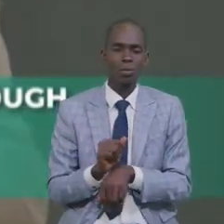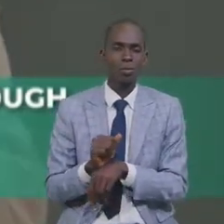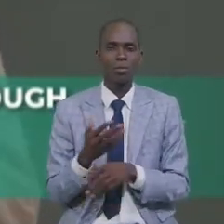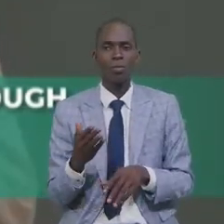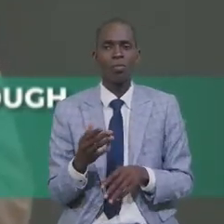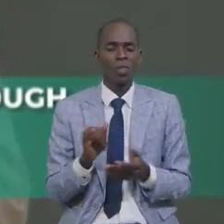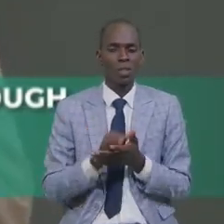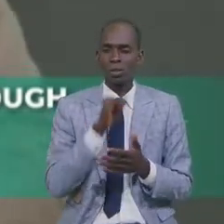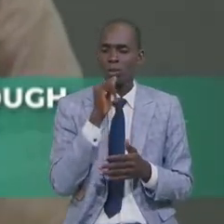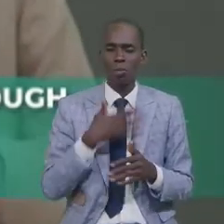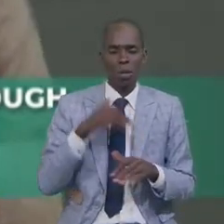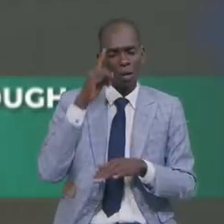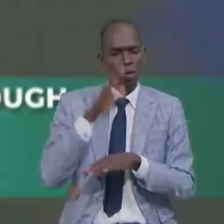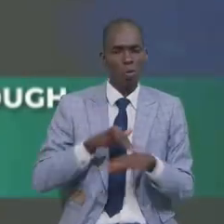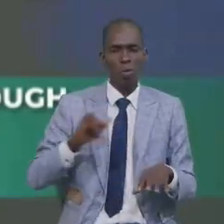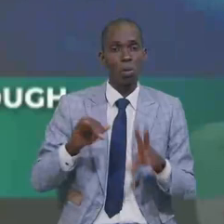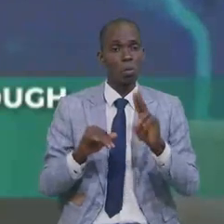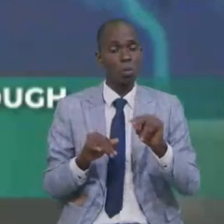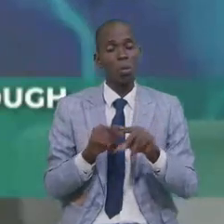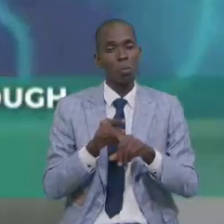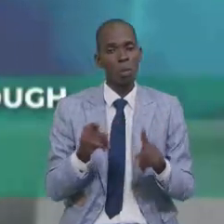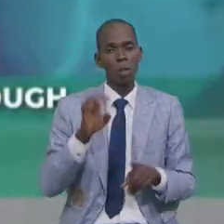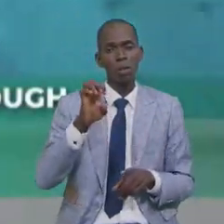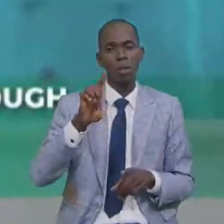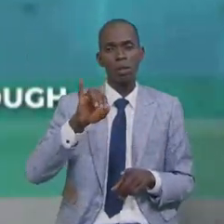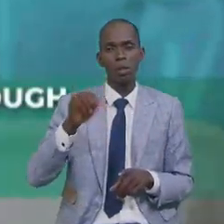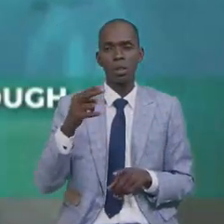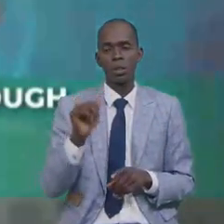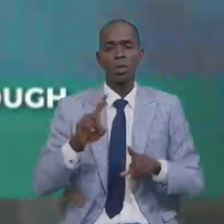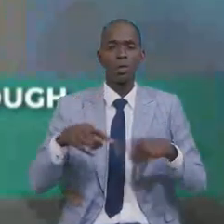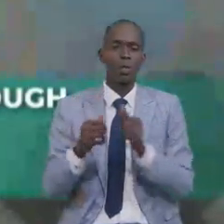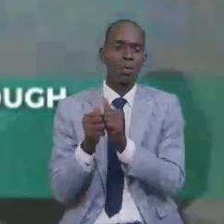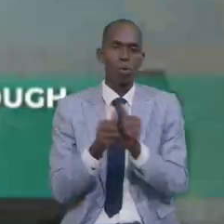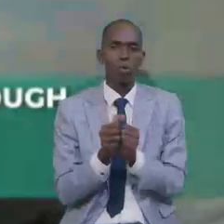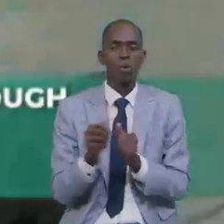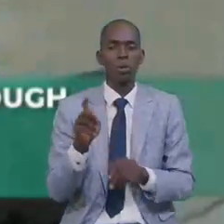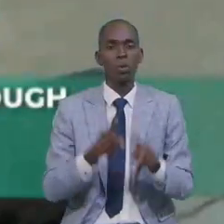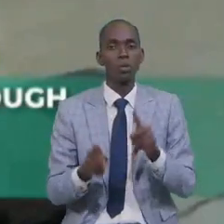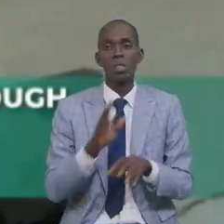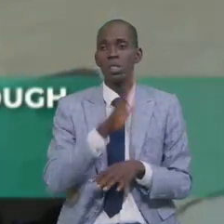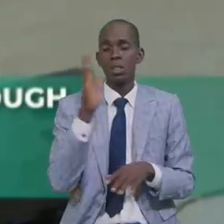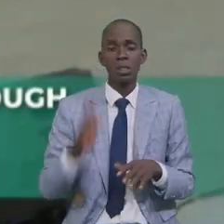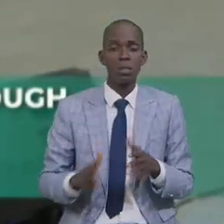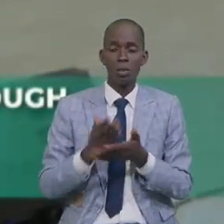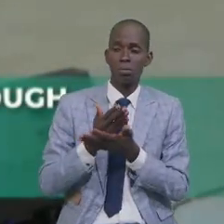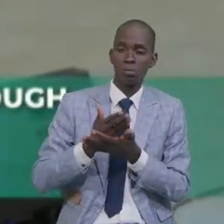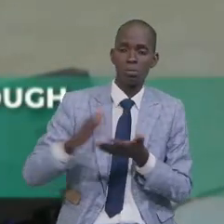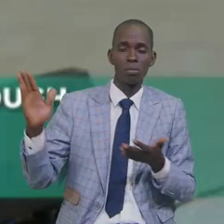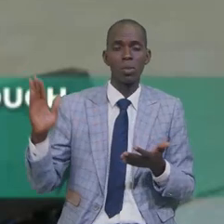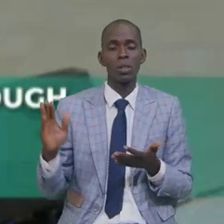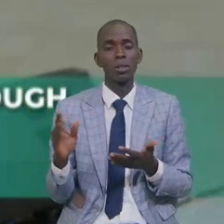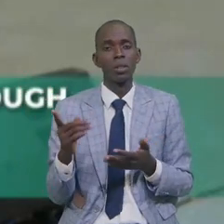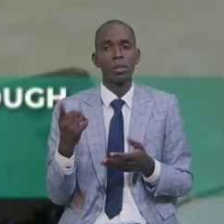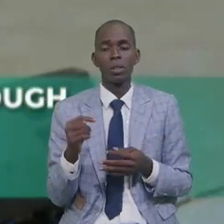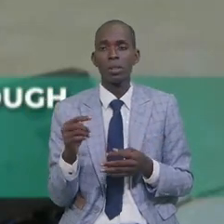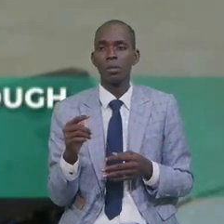mon appel. Mais il alla avec eux. Ne méprise jamais toute opportunité qui se manifeste, même